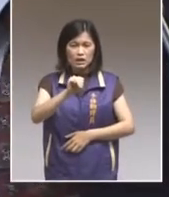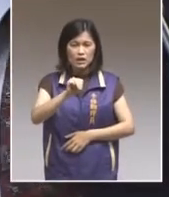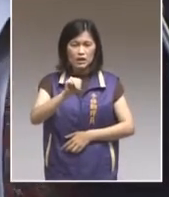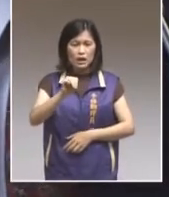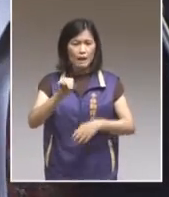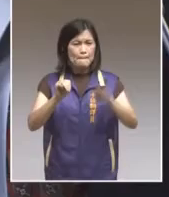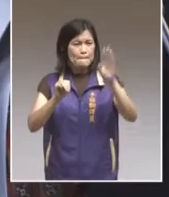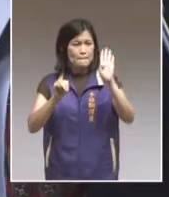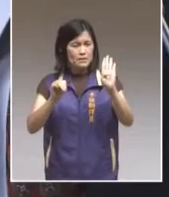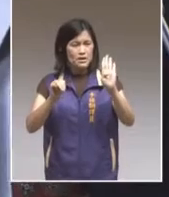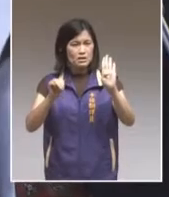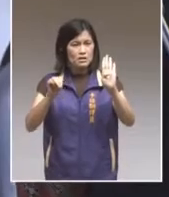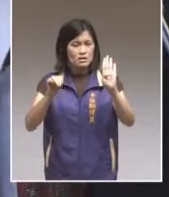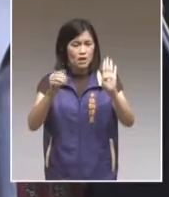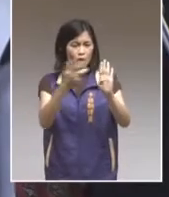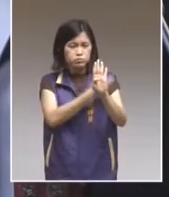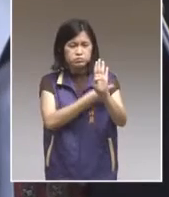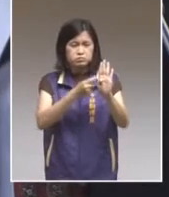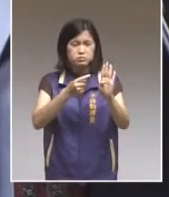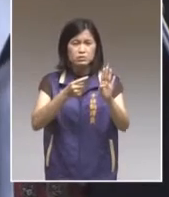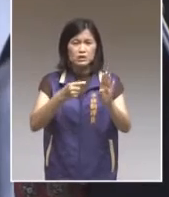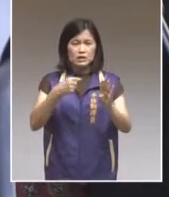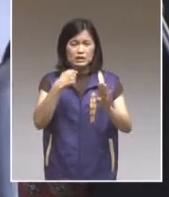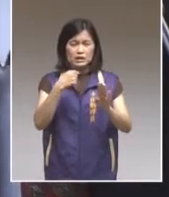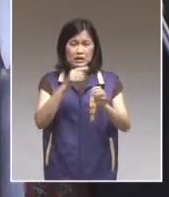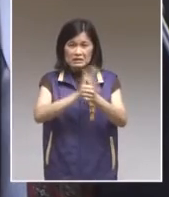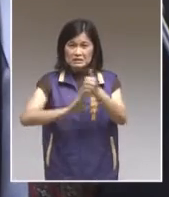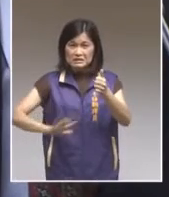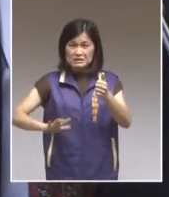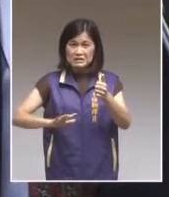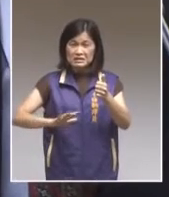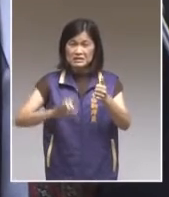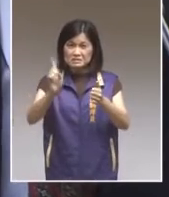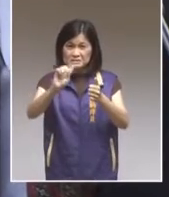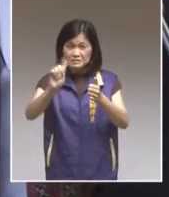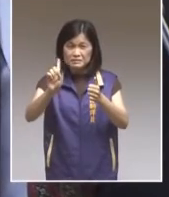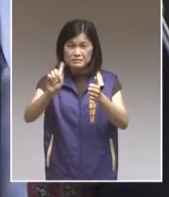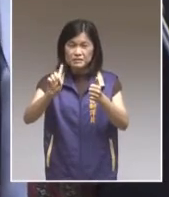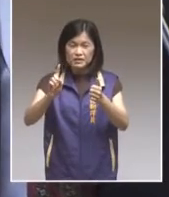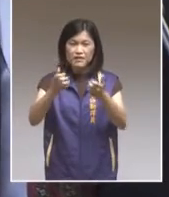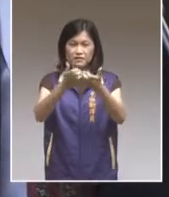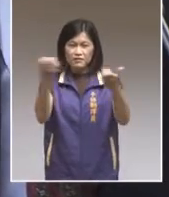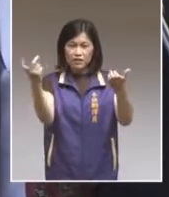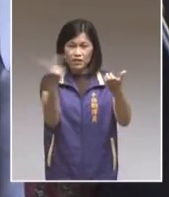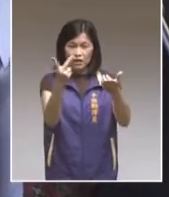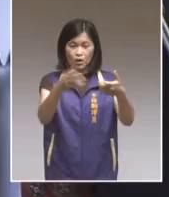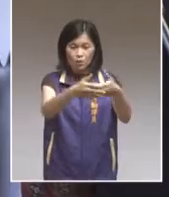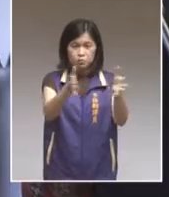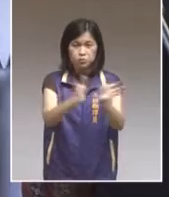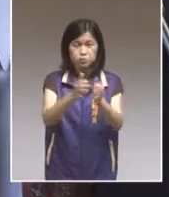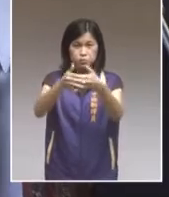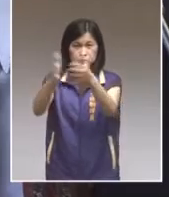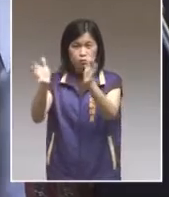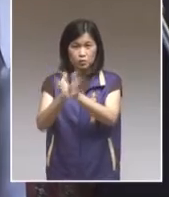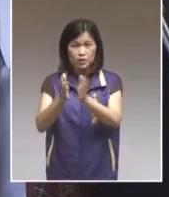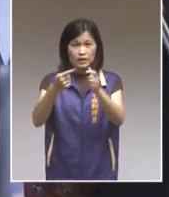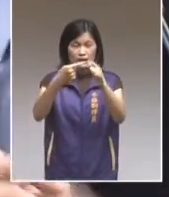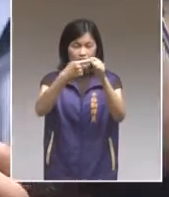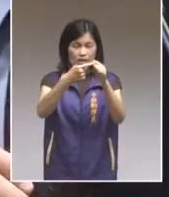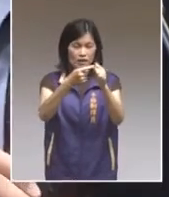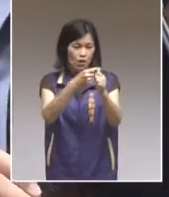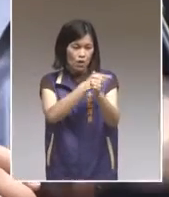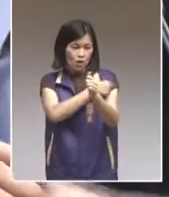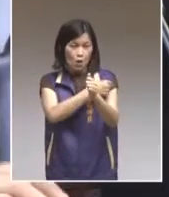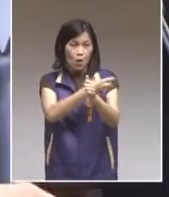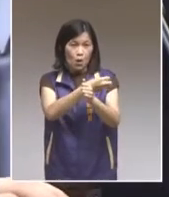BNT 的疫苗，它的不良反应。那我们不良反应主要分作两个部分，一个是局部